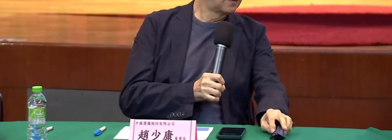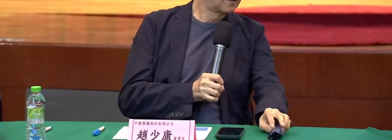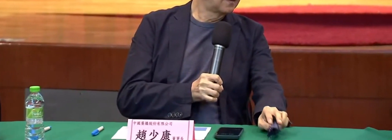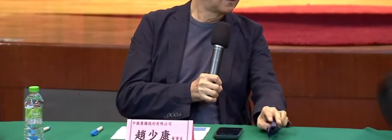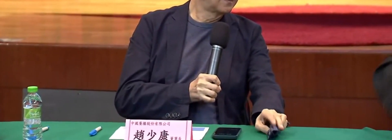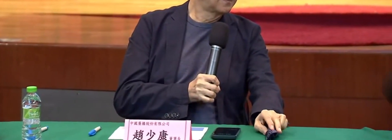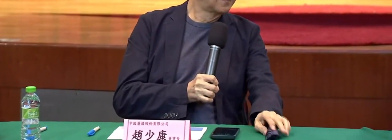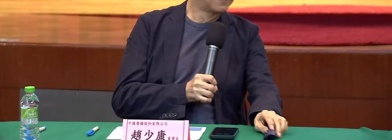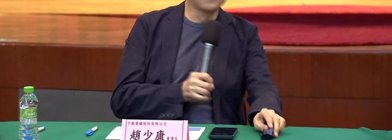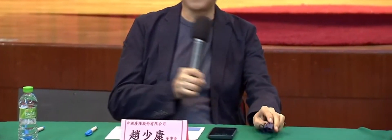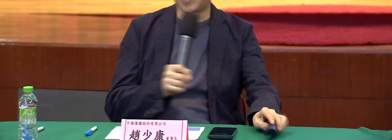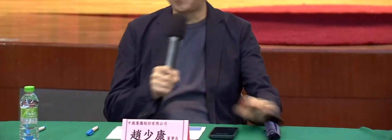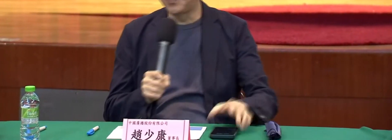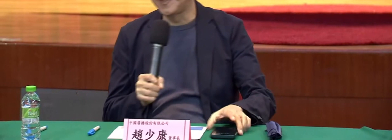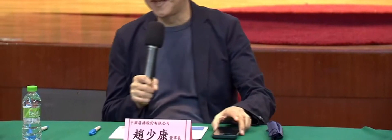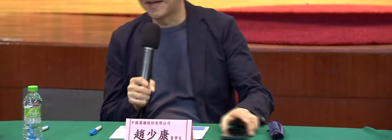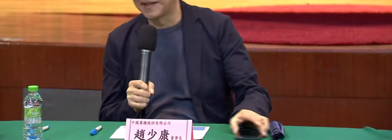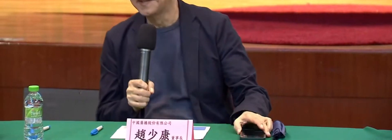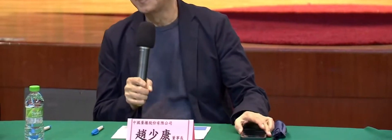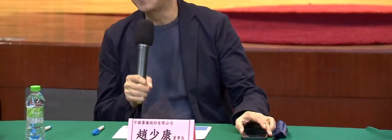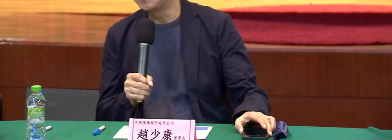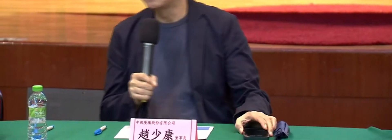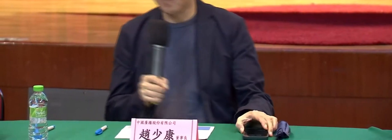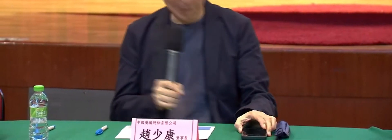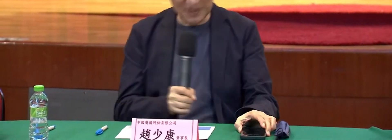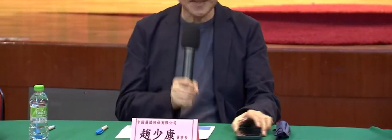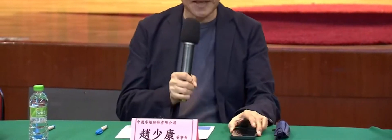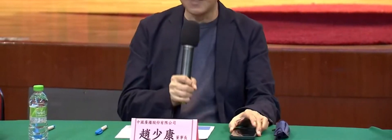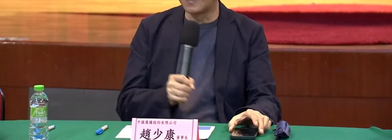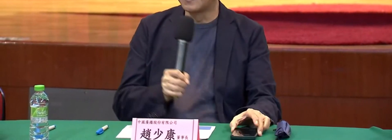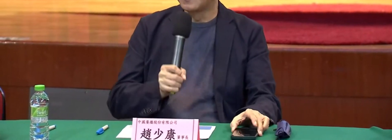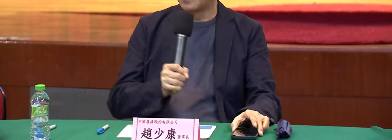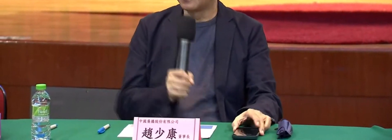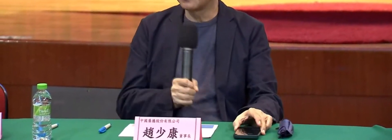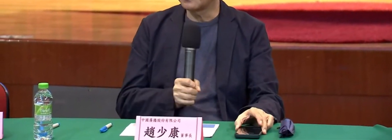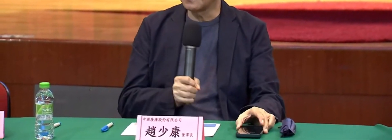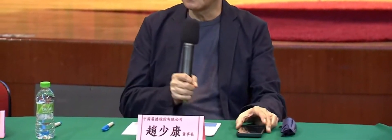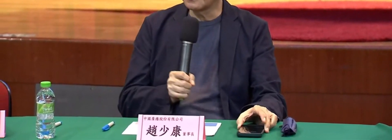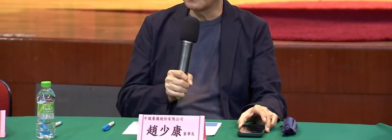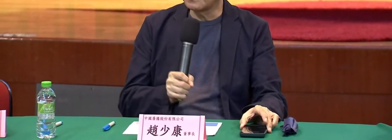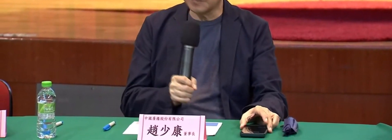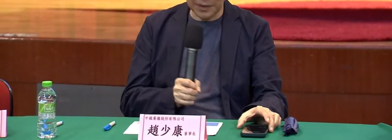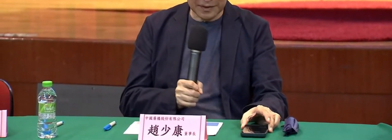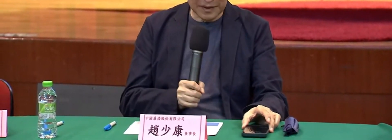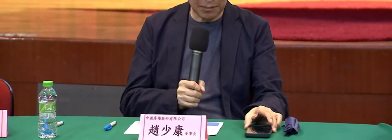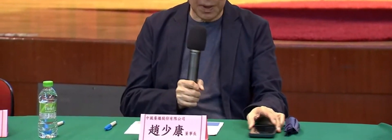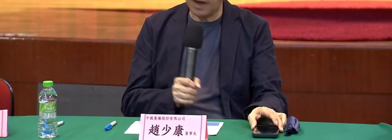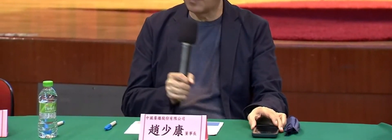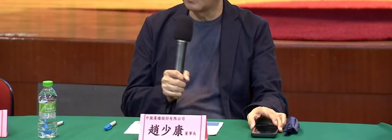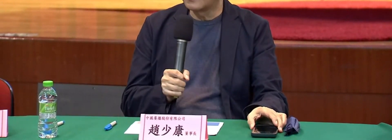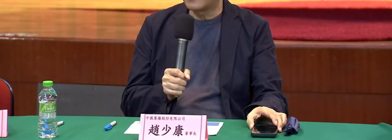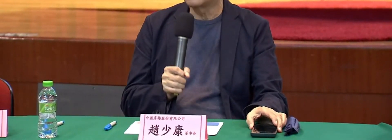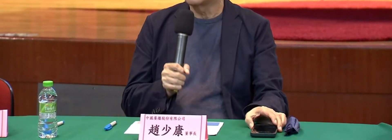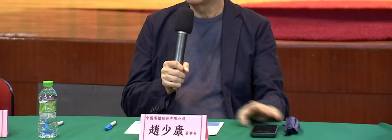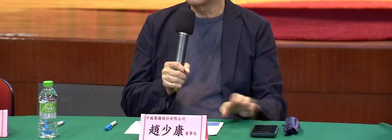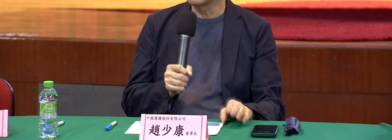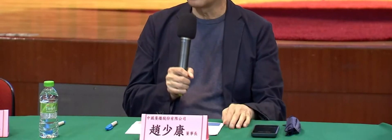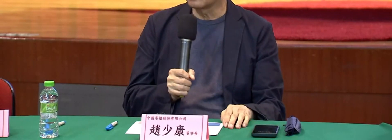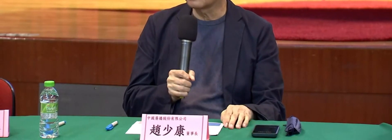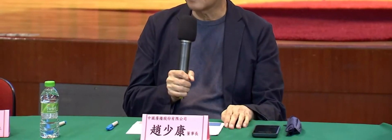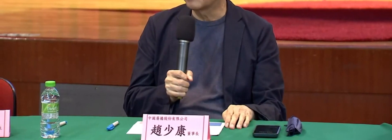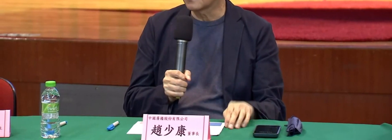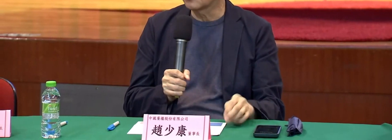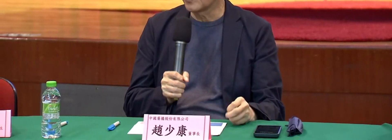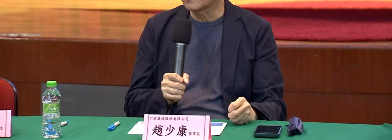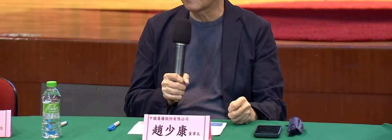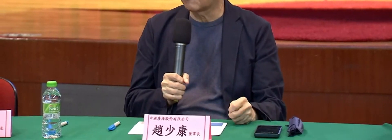的是假的，出去是真的。 打破是假的，打破是真的哦。那你怎么可以这样不好好，哎，那个时